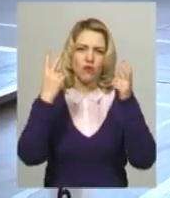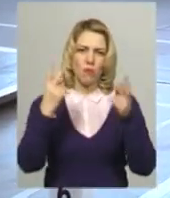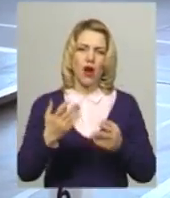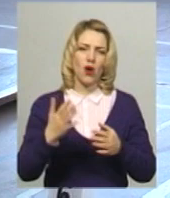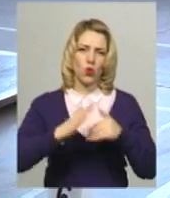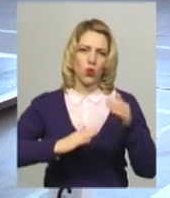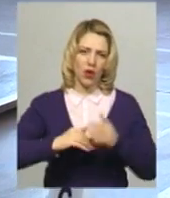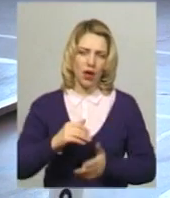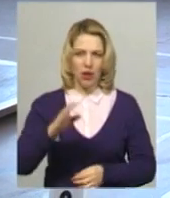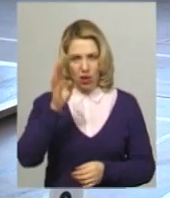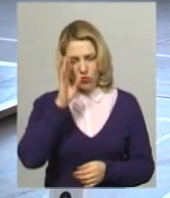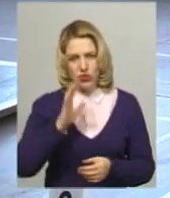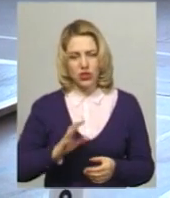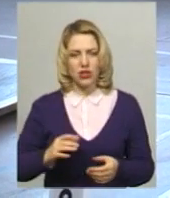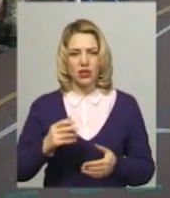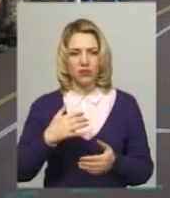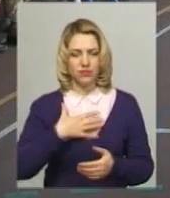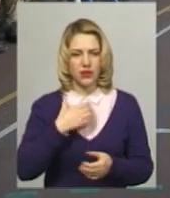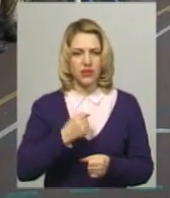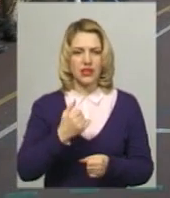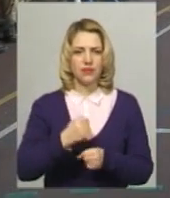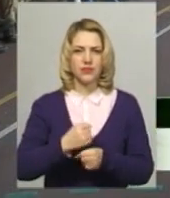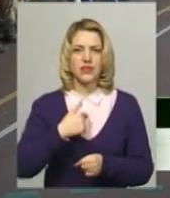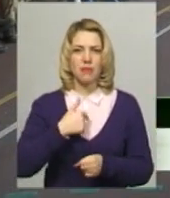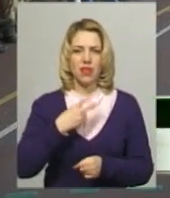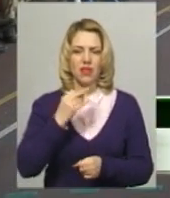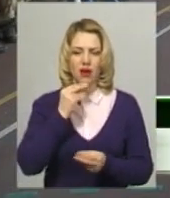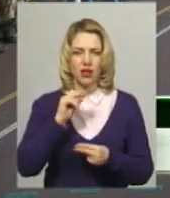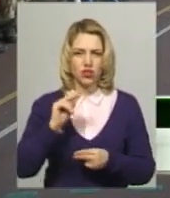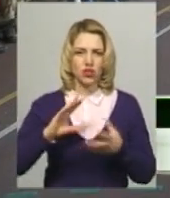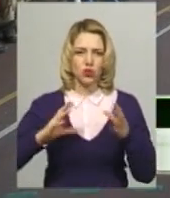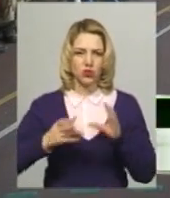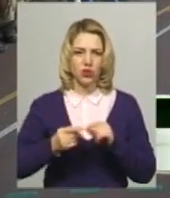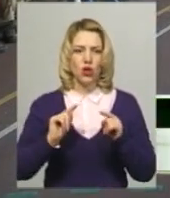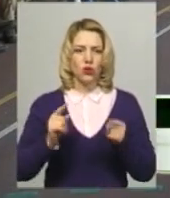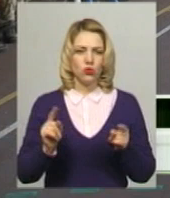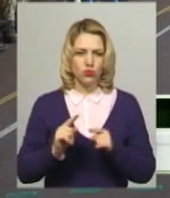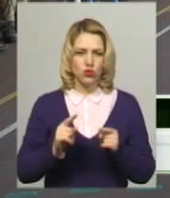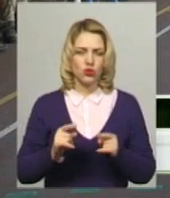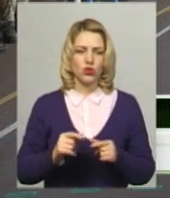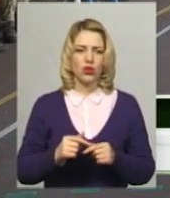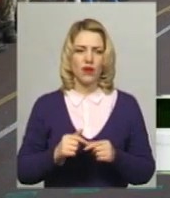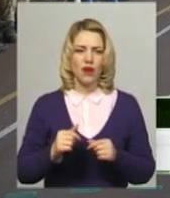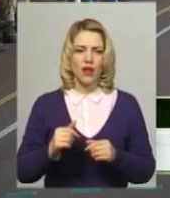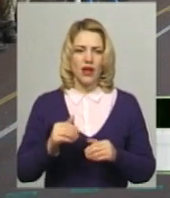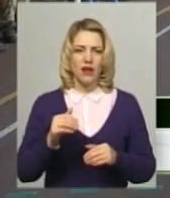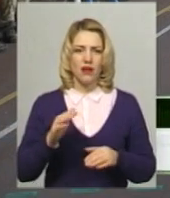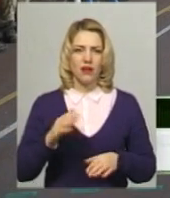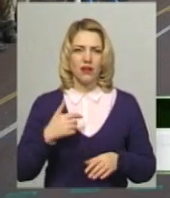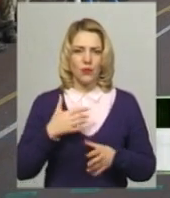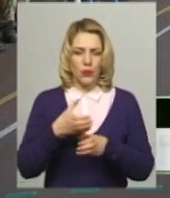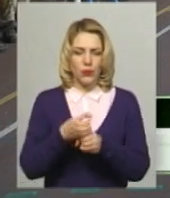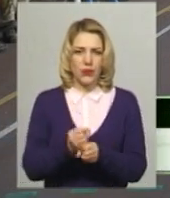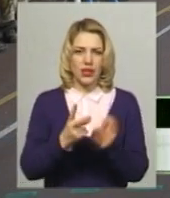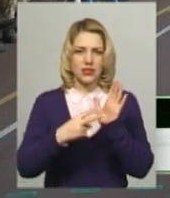каже, налаштовував себе на кращий результат. Тому що скидував вагу і скинути 7 кілограмів весу,